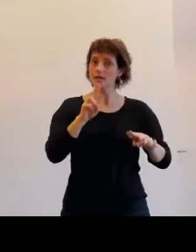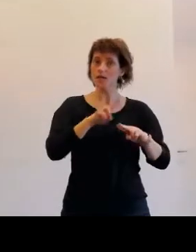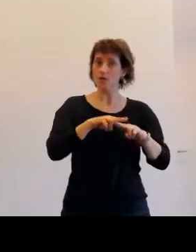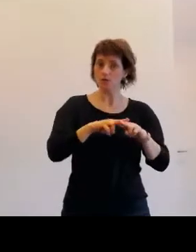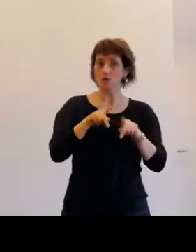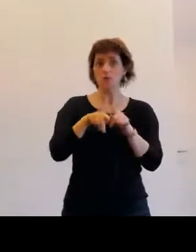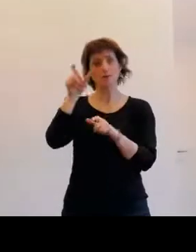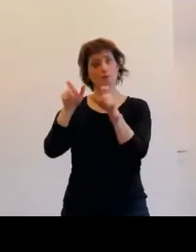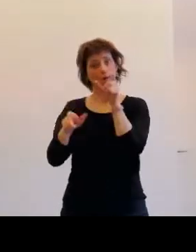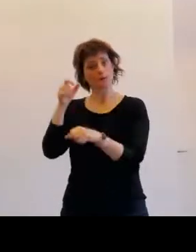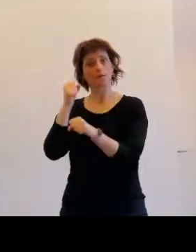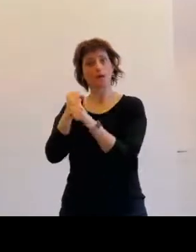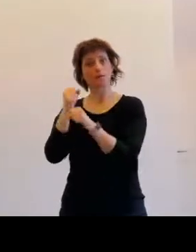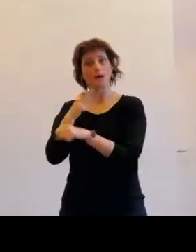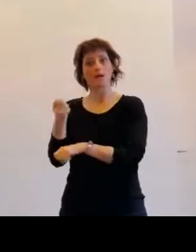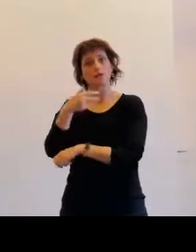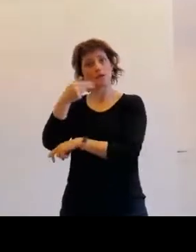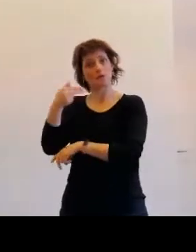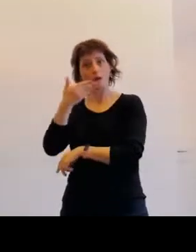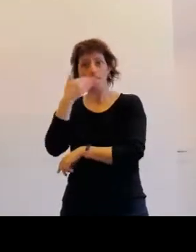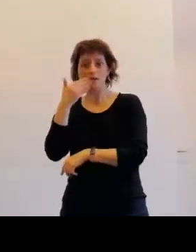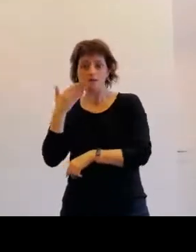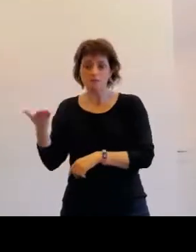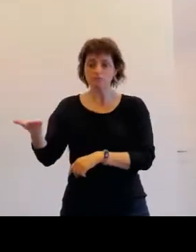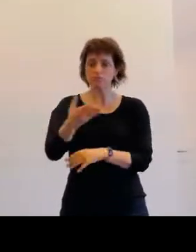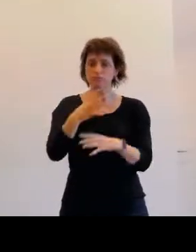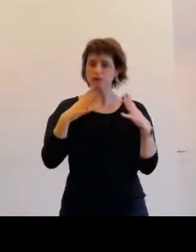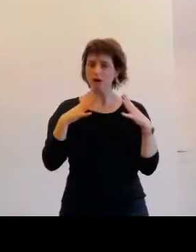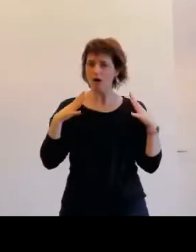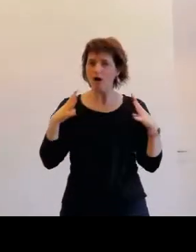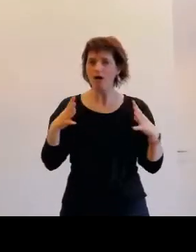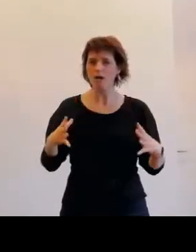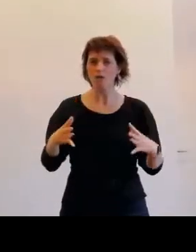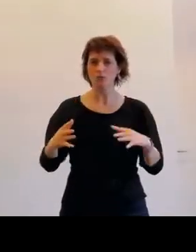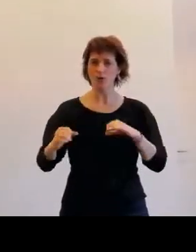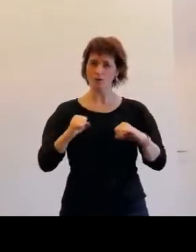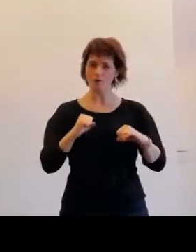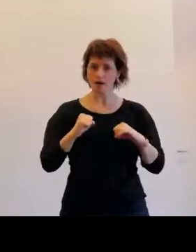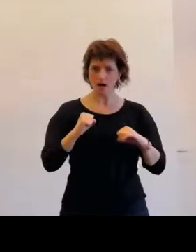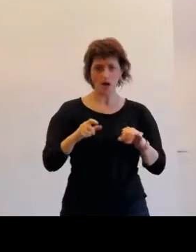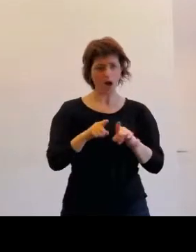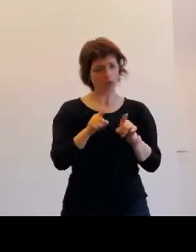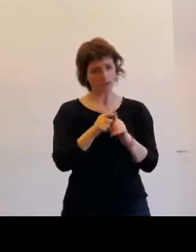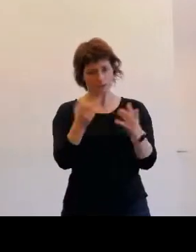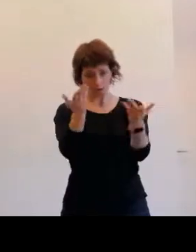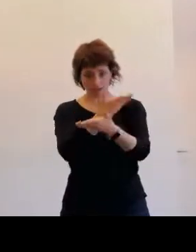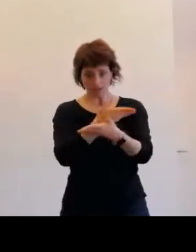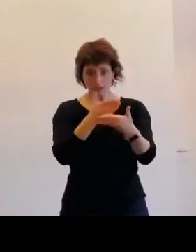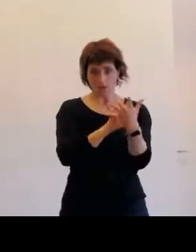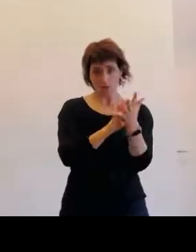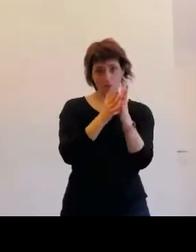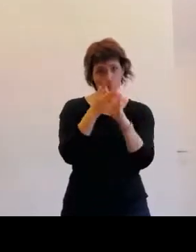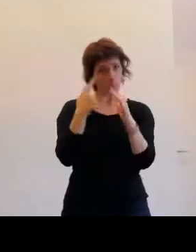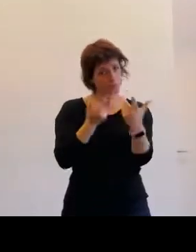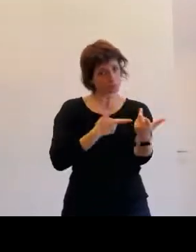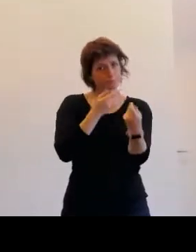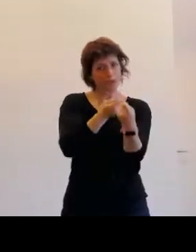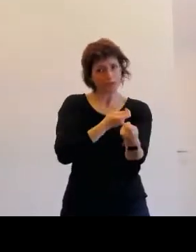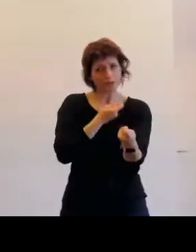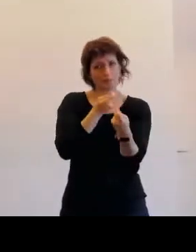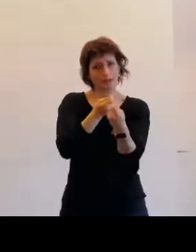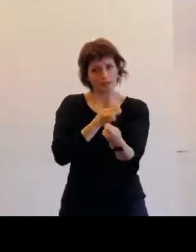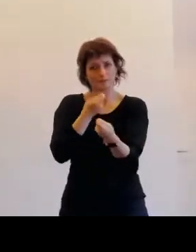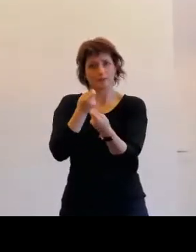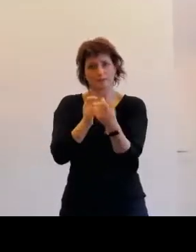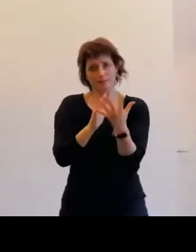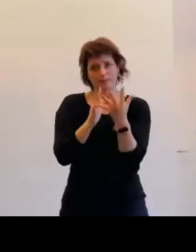nationale, évidemment, de leur engagement, de leur investissement et puis de leur adaptation à ces évolutions très régulières de